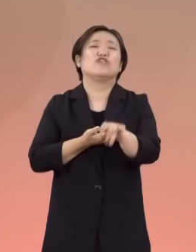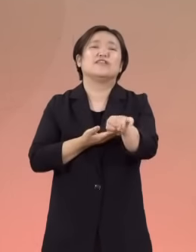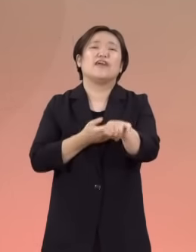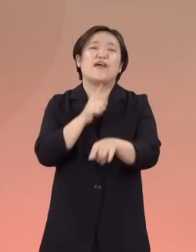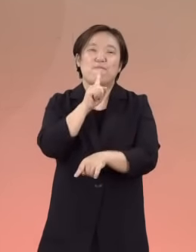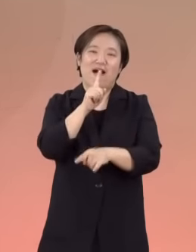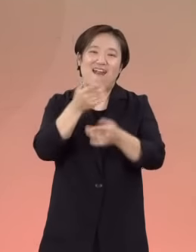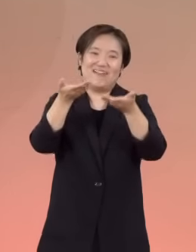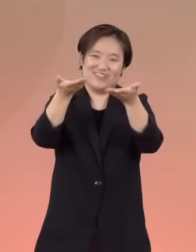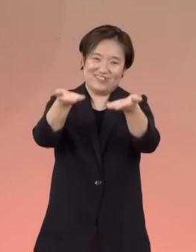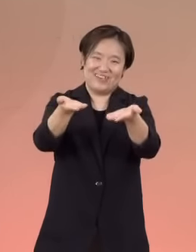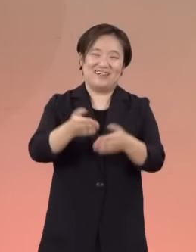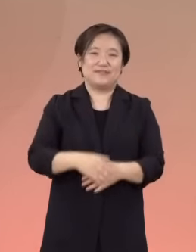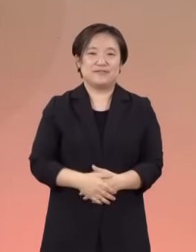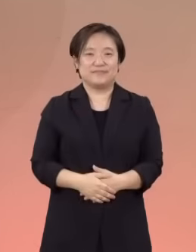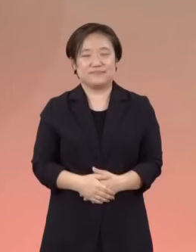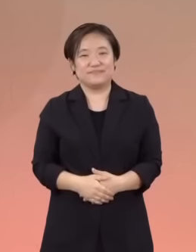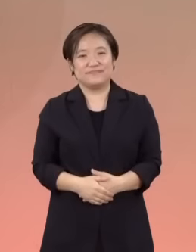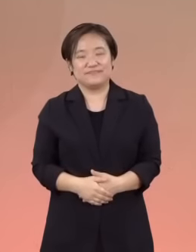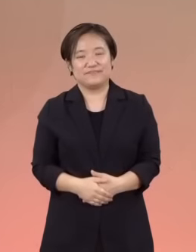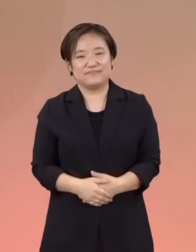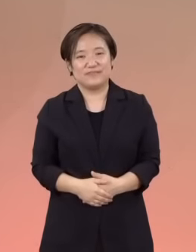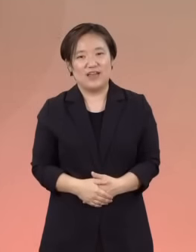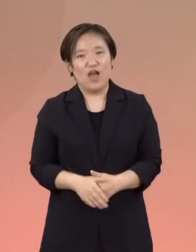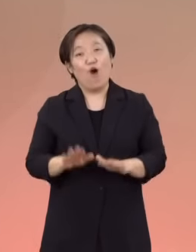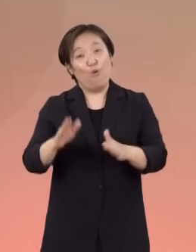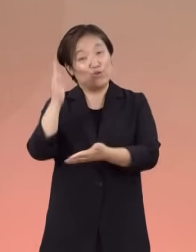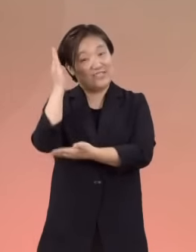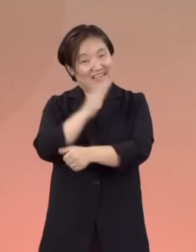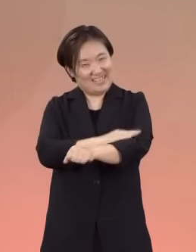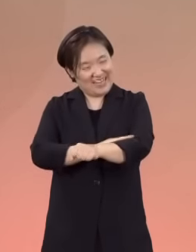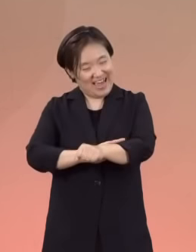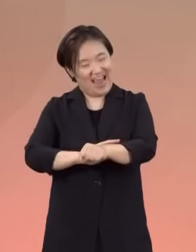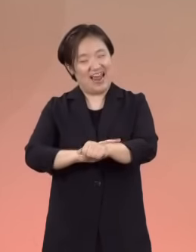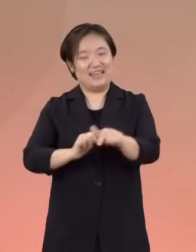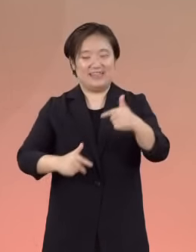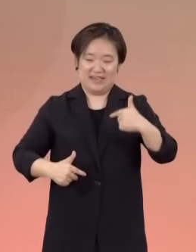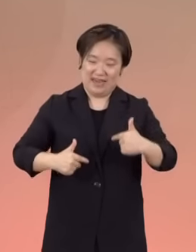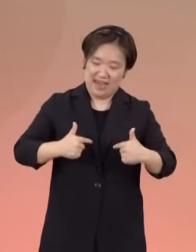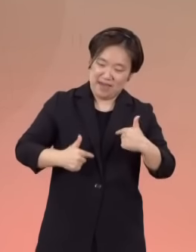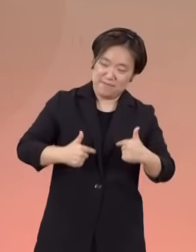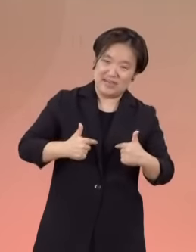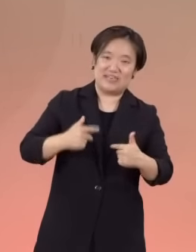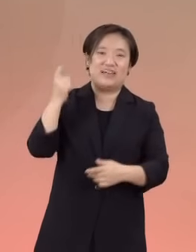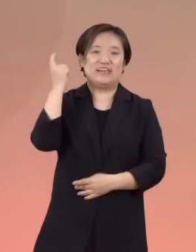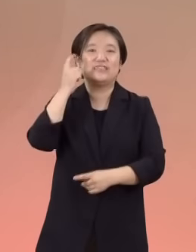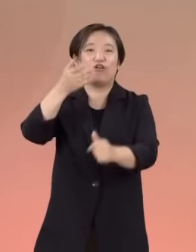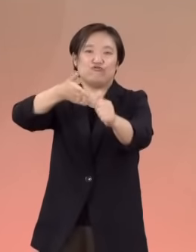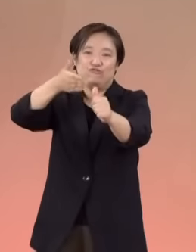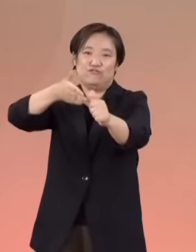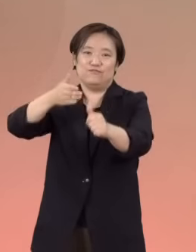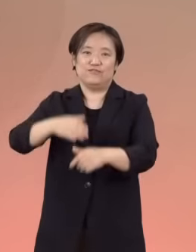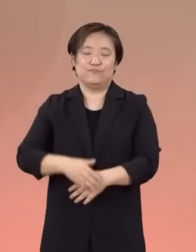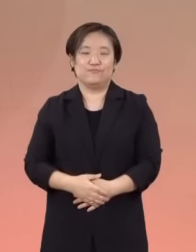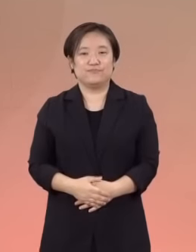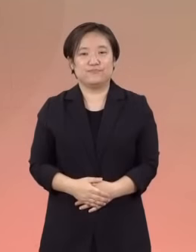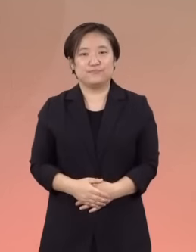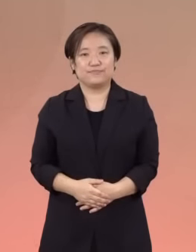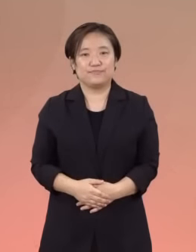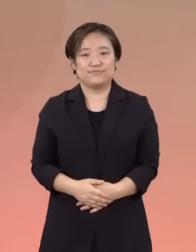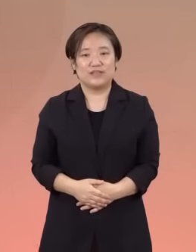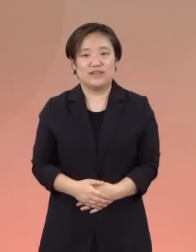그렇게 감안하시고 오늘 이야기 재미나게 한번 잘 들어보시기 바랍니다 혹시이 이야기 듣고